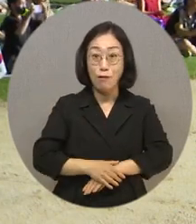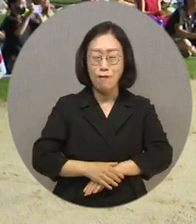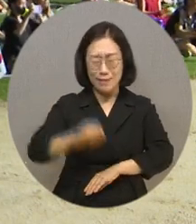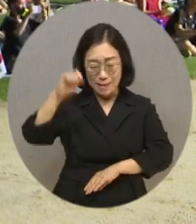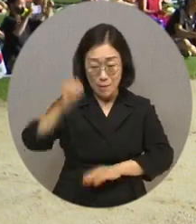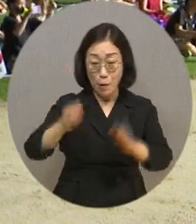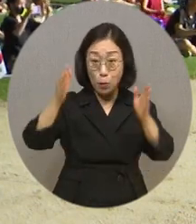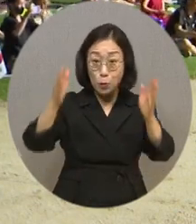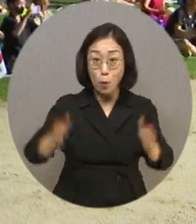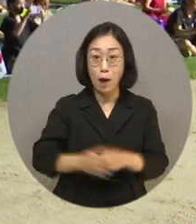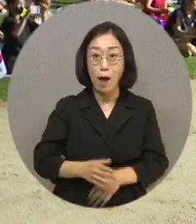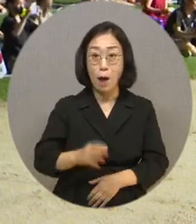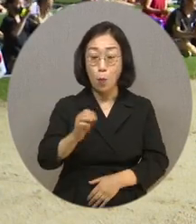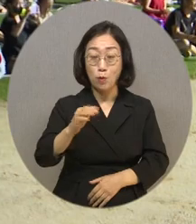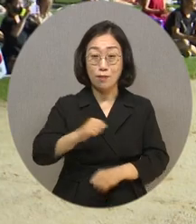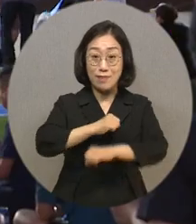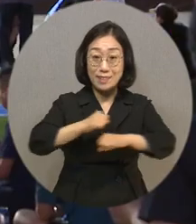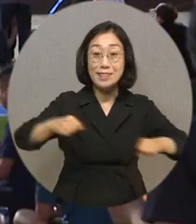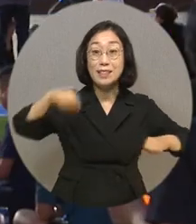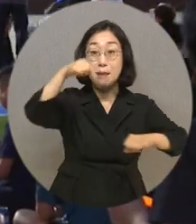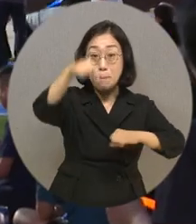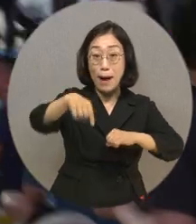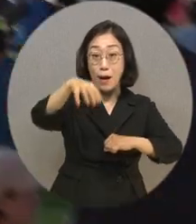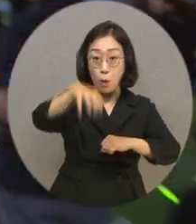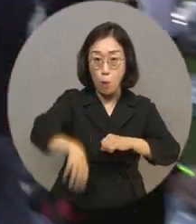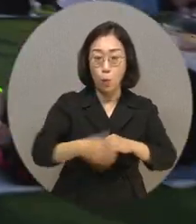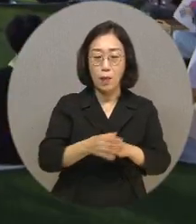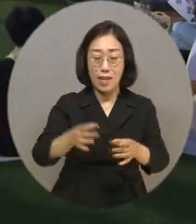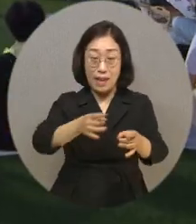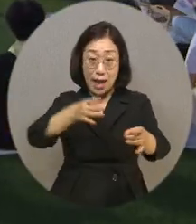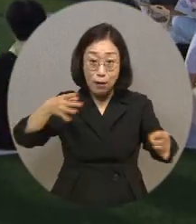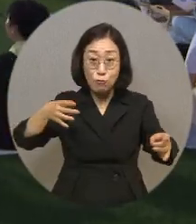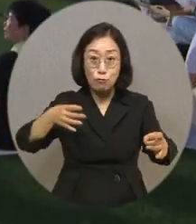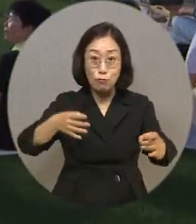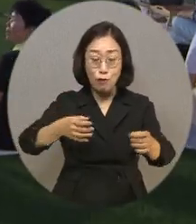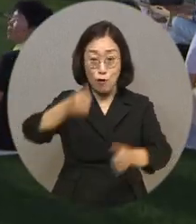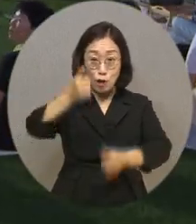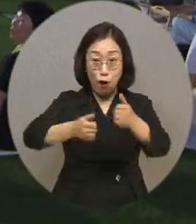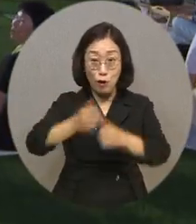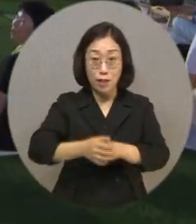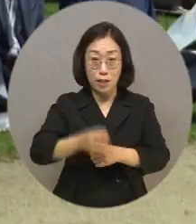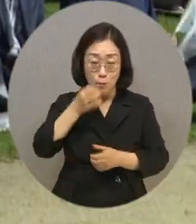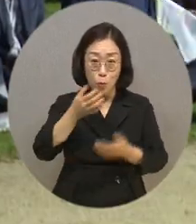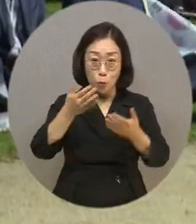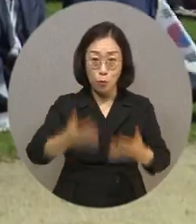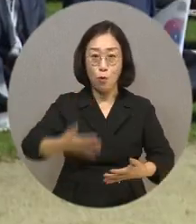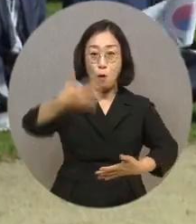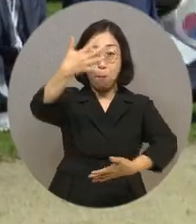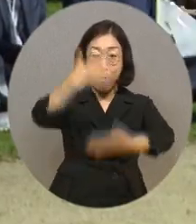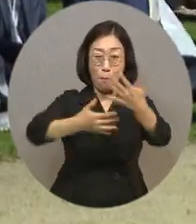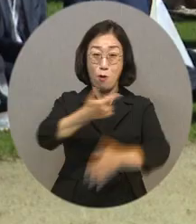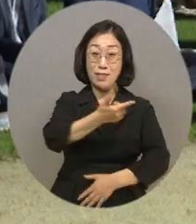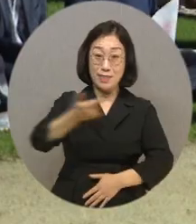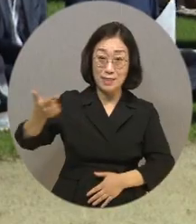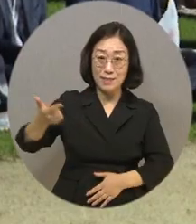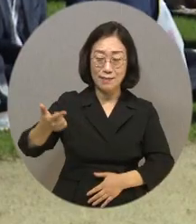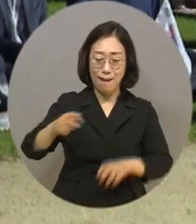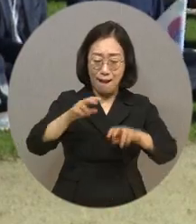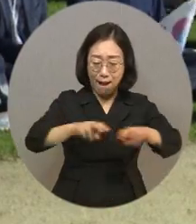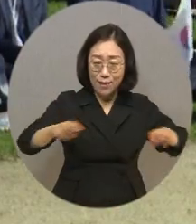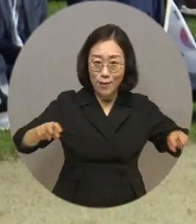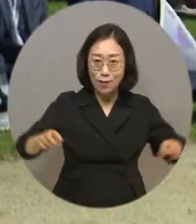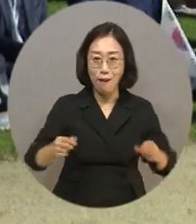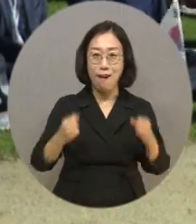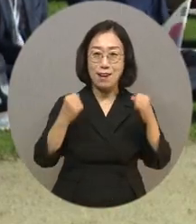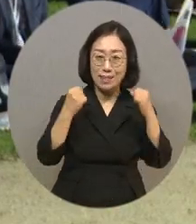새벽까지 오천 그린광장에서 양궁 여자단체전 경기 생중계를 진행해 시민들과 함께 응원하는